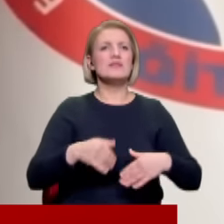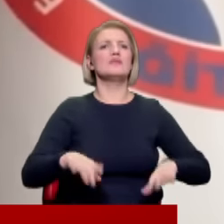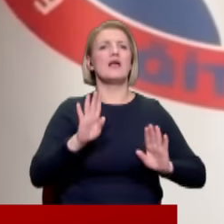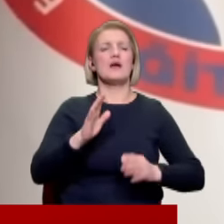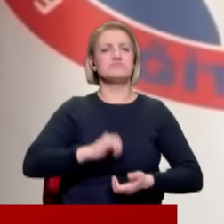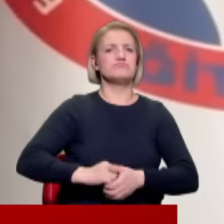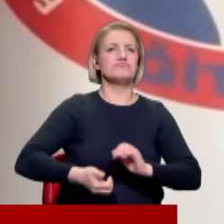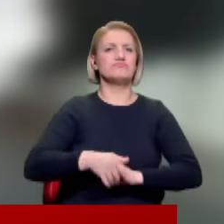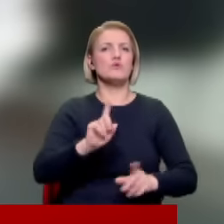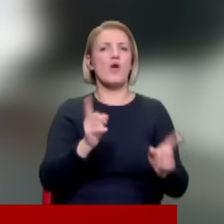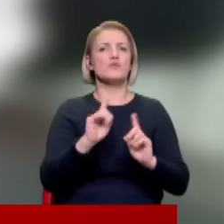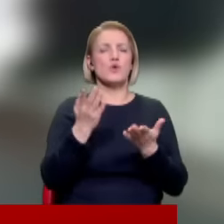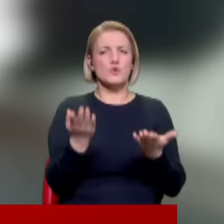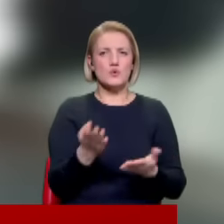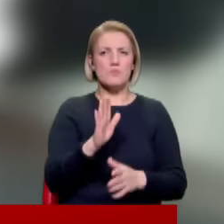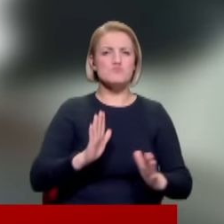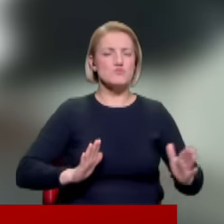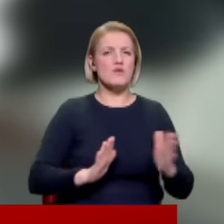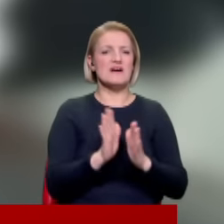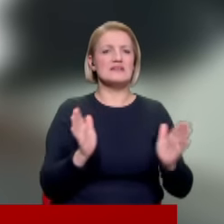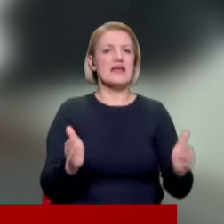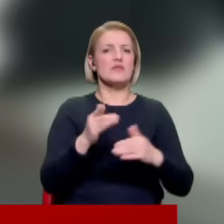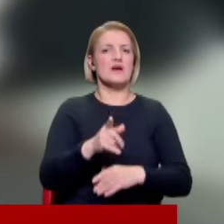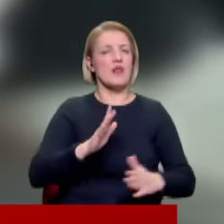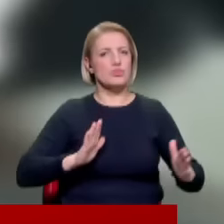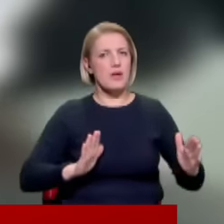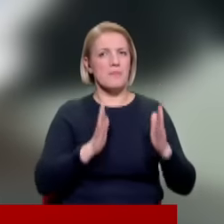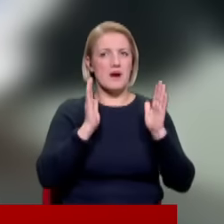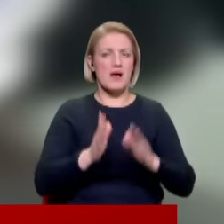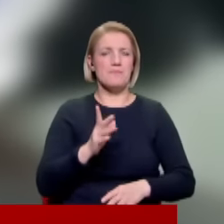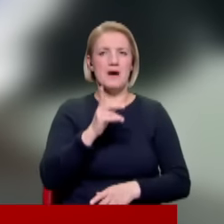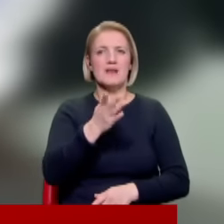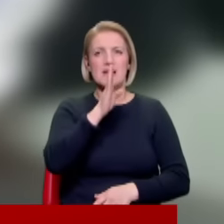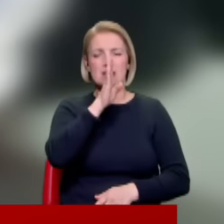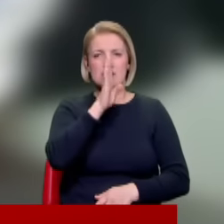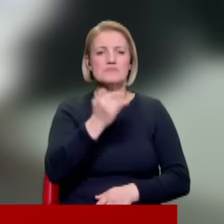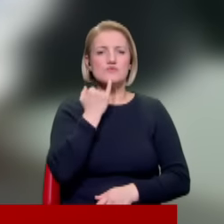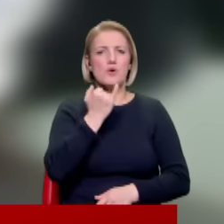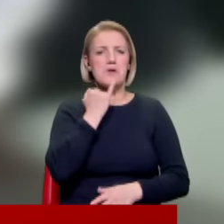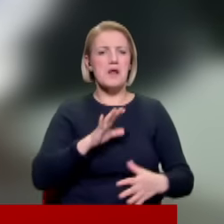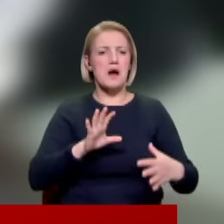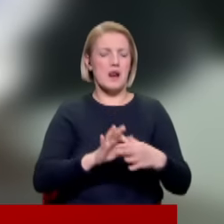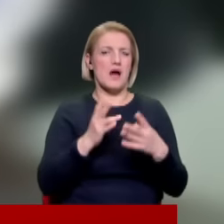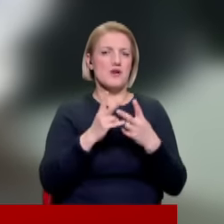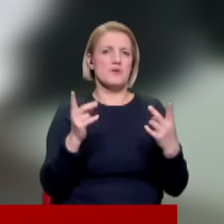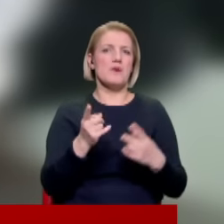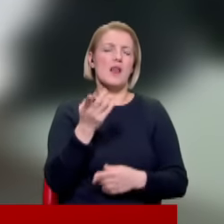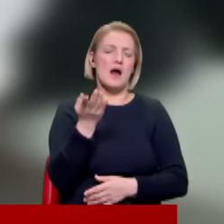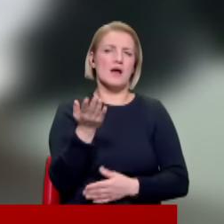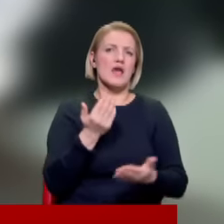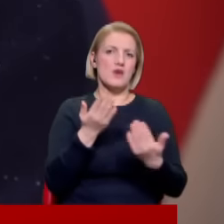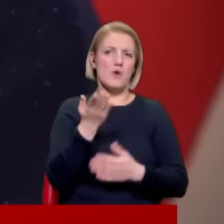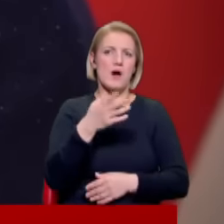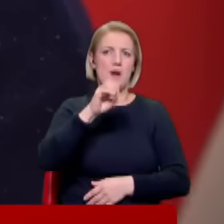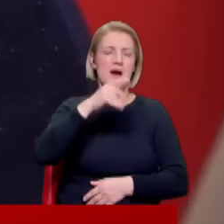ve yandaşlıkla yönetmektedir. Muhalefetin eğitim sendikalarının tepkisine rağmen liyakata değil torpile ilişkin açıklamalar birbirini izliyor.